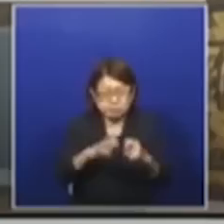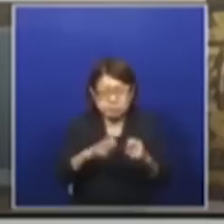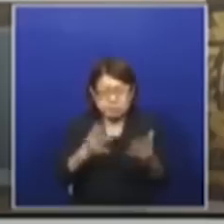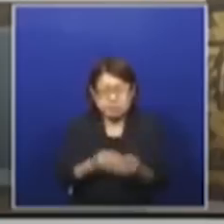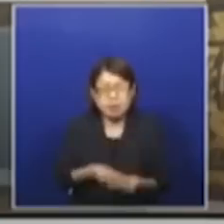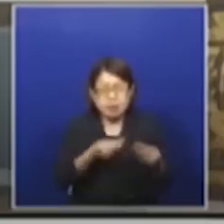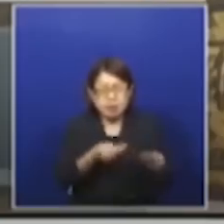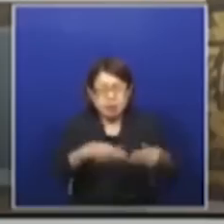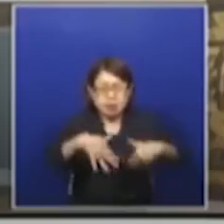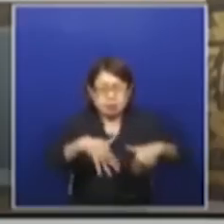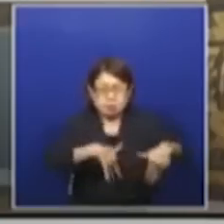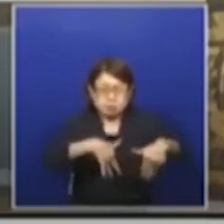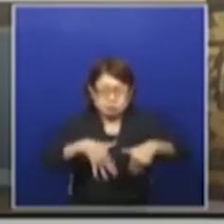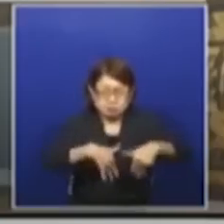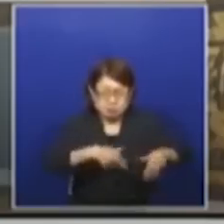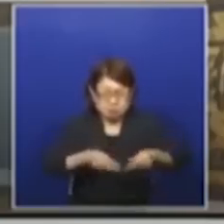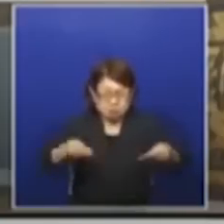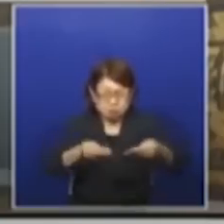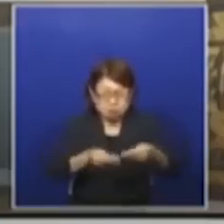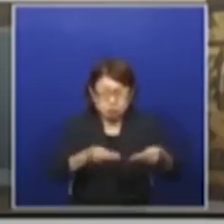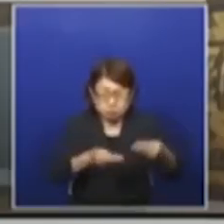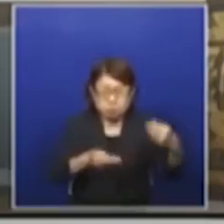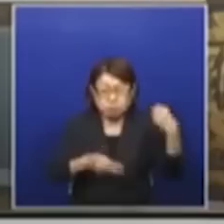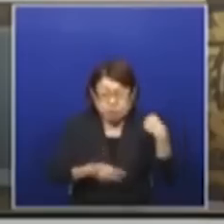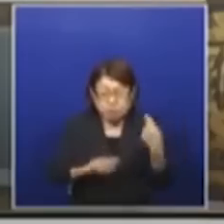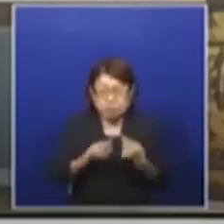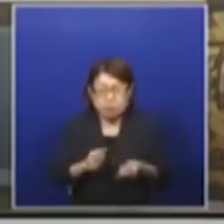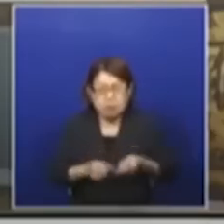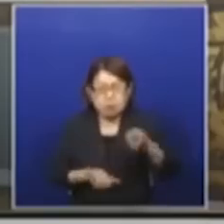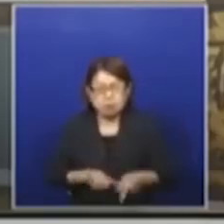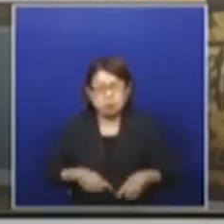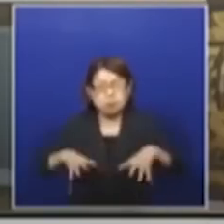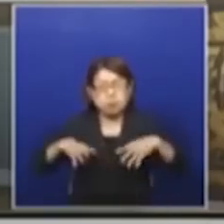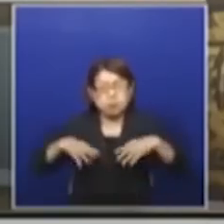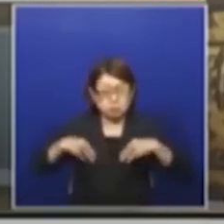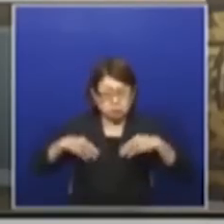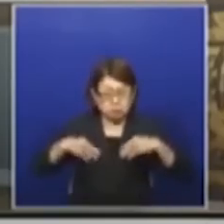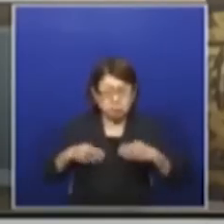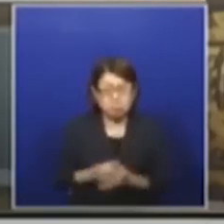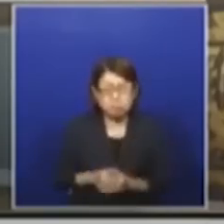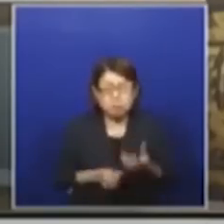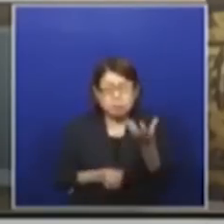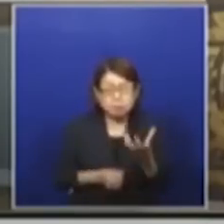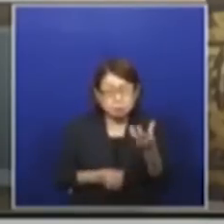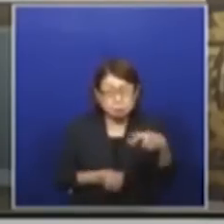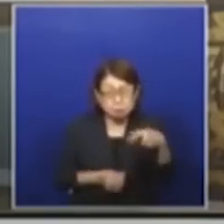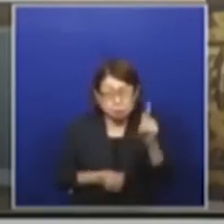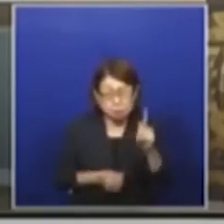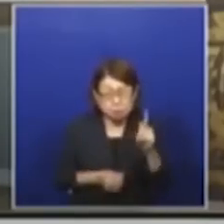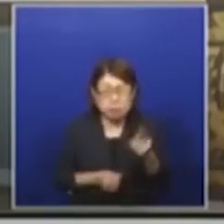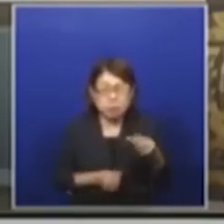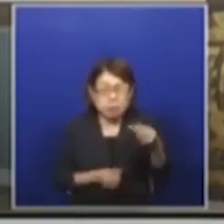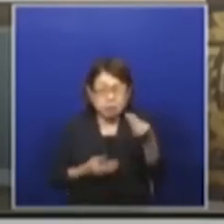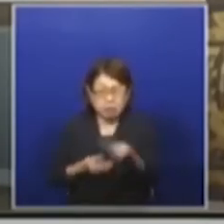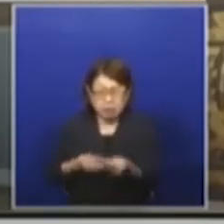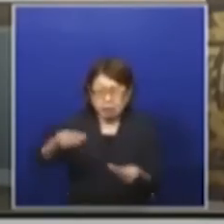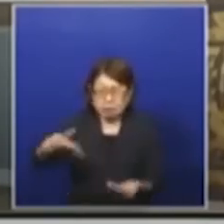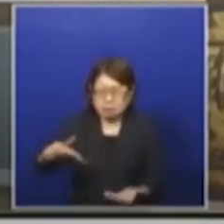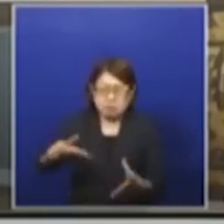หนี้แต่ในทางปฏิบัติแล้วหลีกเลี่ยงไม่ได้เลยครับว่าผลประโยชน์ตกอยู่กับทุน